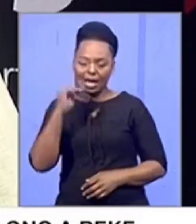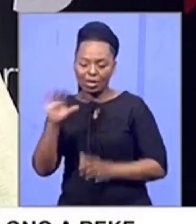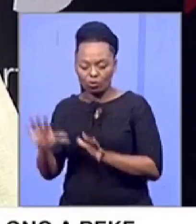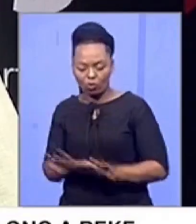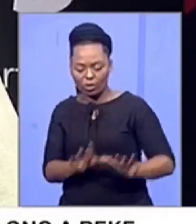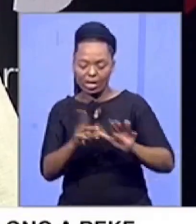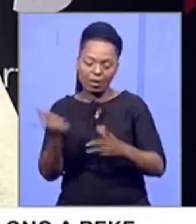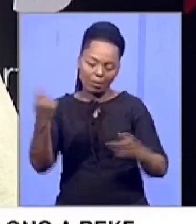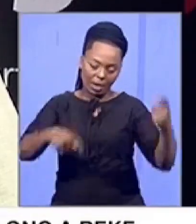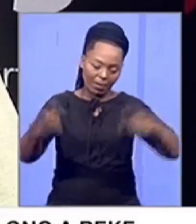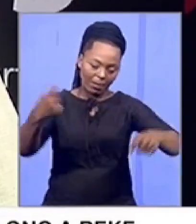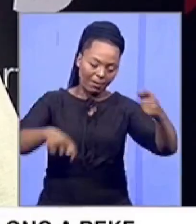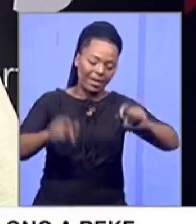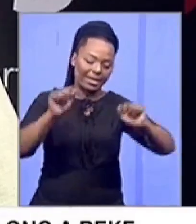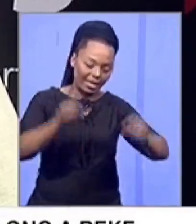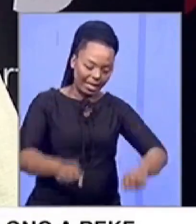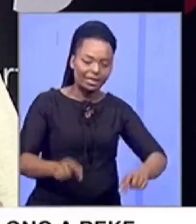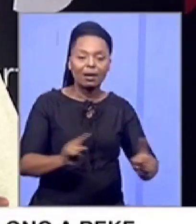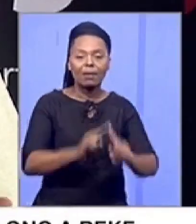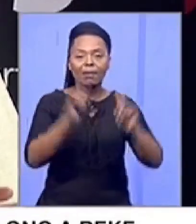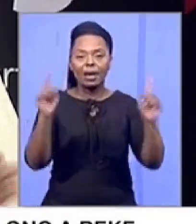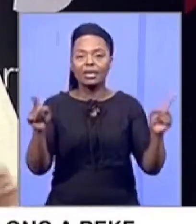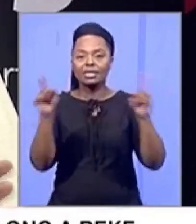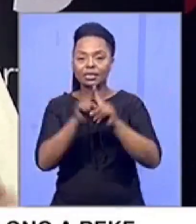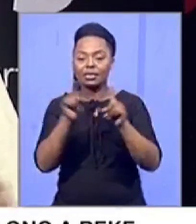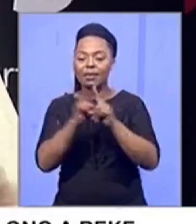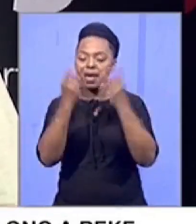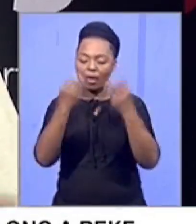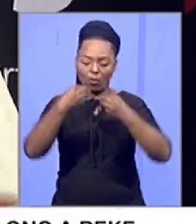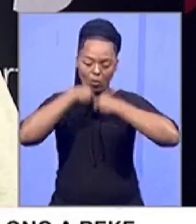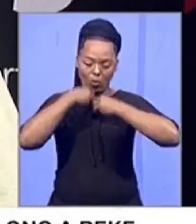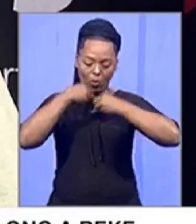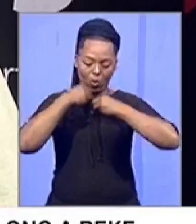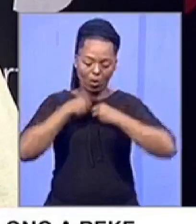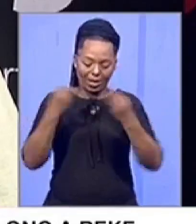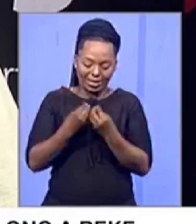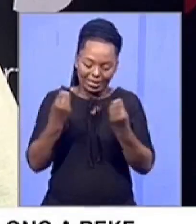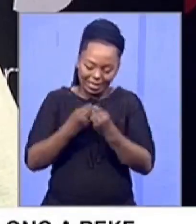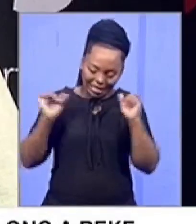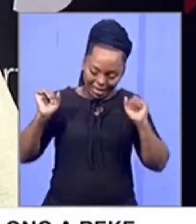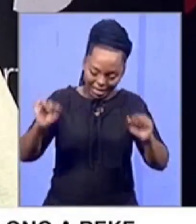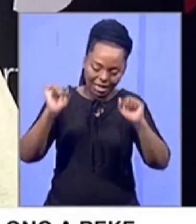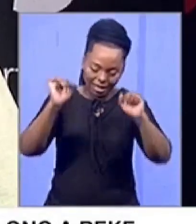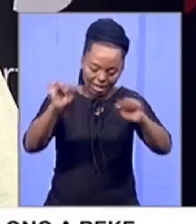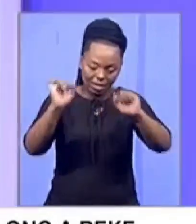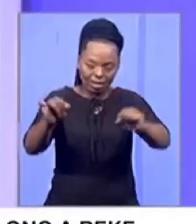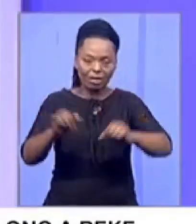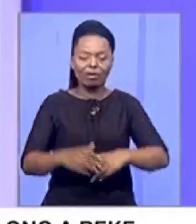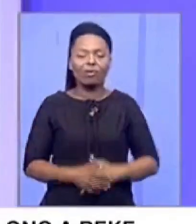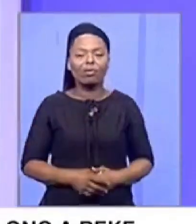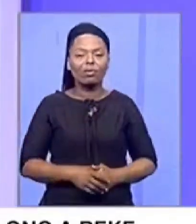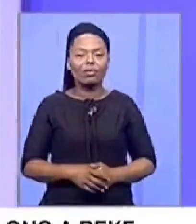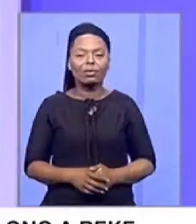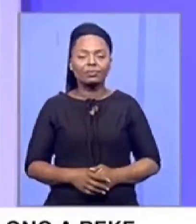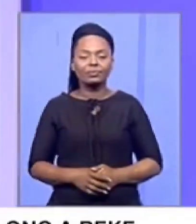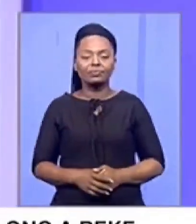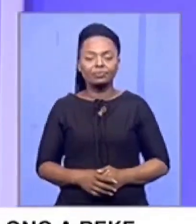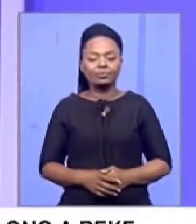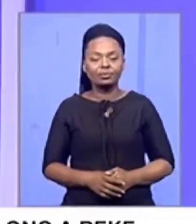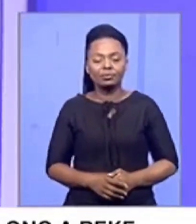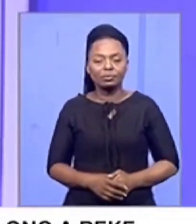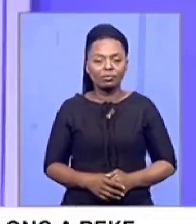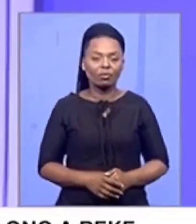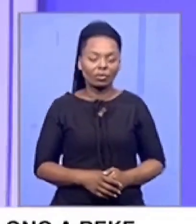kontinenteng empa ka gola le bona ba na le ba wariti ka tshebetso ya bona ya lapeng ha ke re sheba re